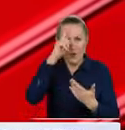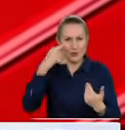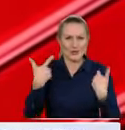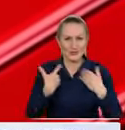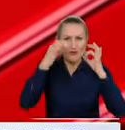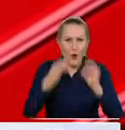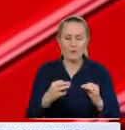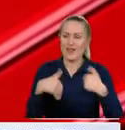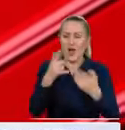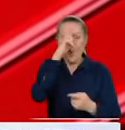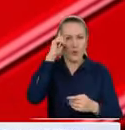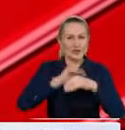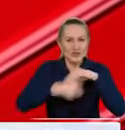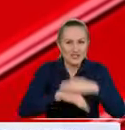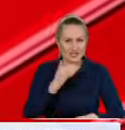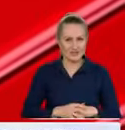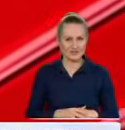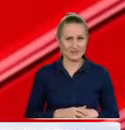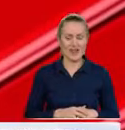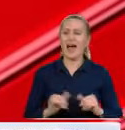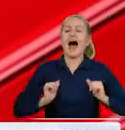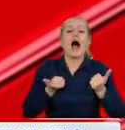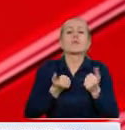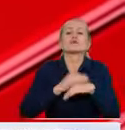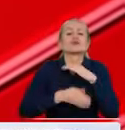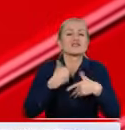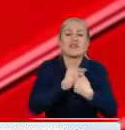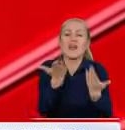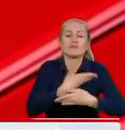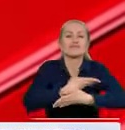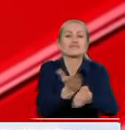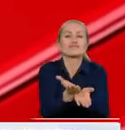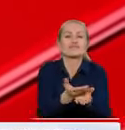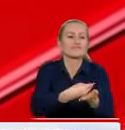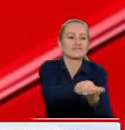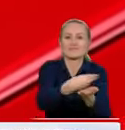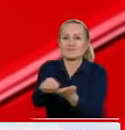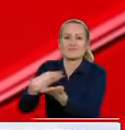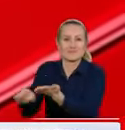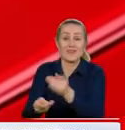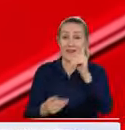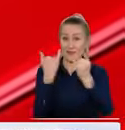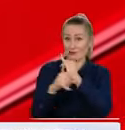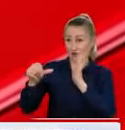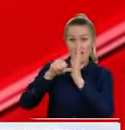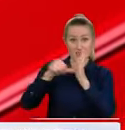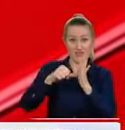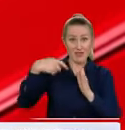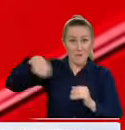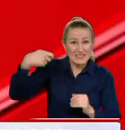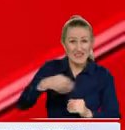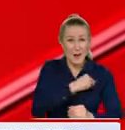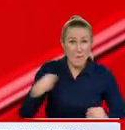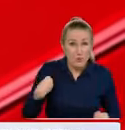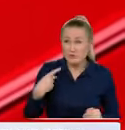szczęśliwi. Żeby mogli tym szczęściem się dzielić. Jeżeli kandydaci na prezydenta Rzeczpospolitej Polskiej nie mają